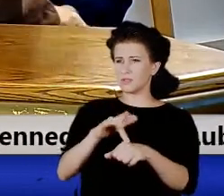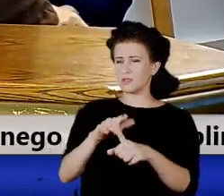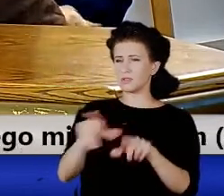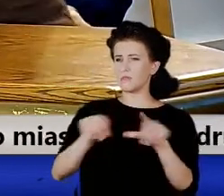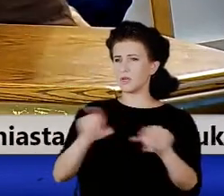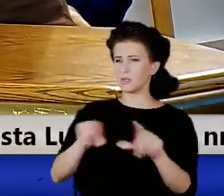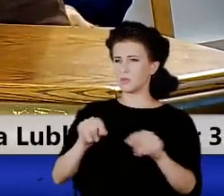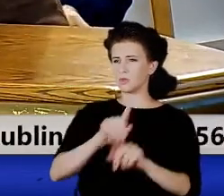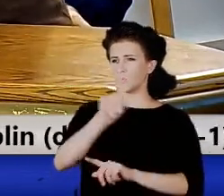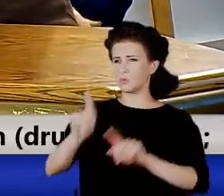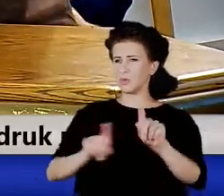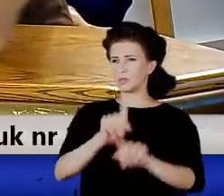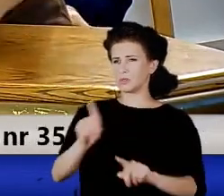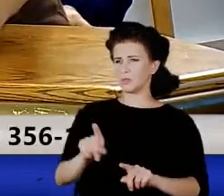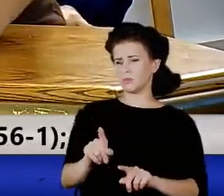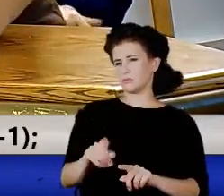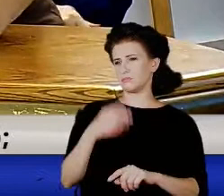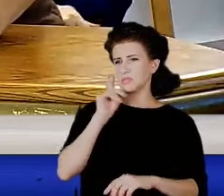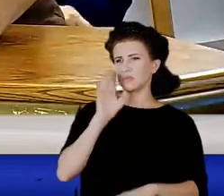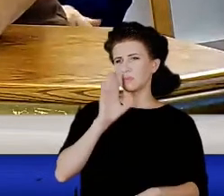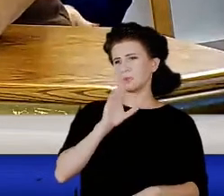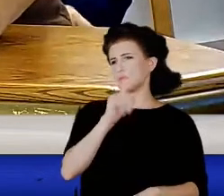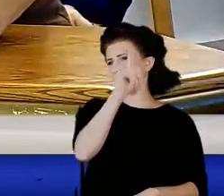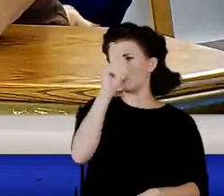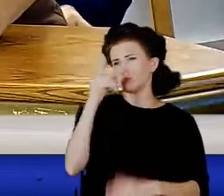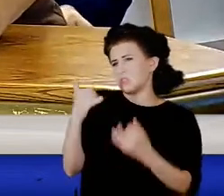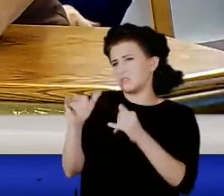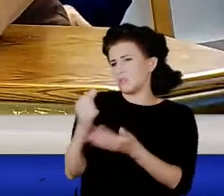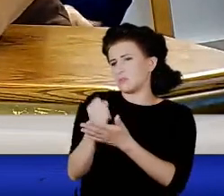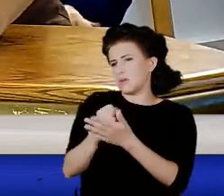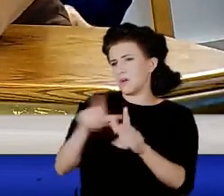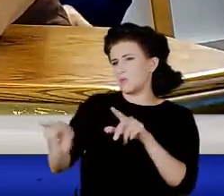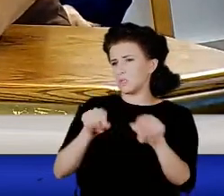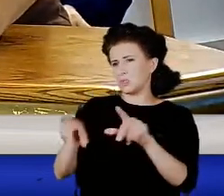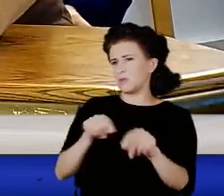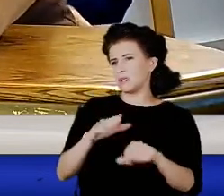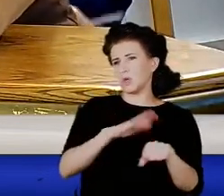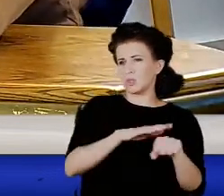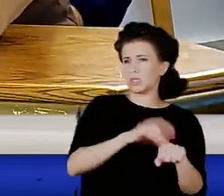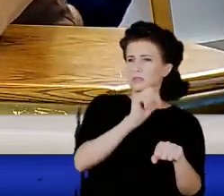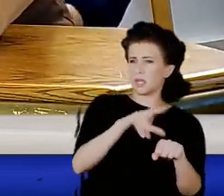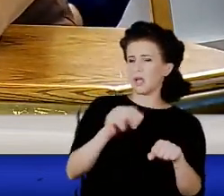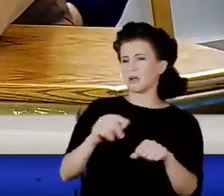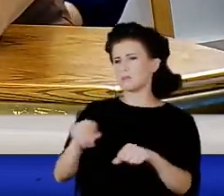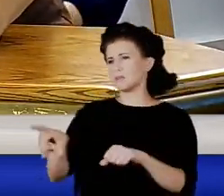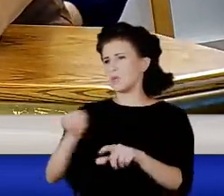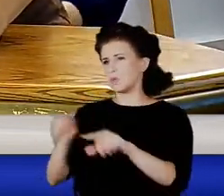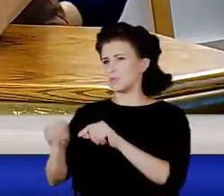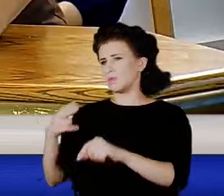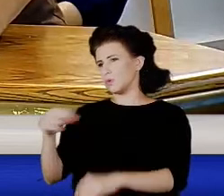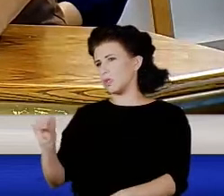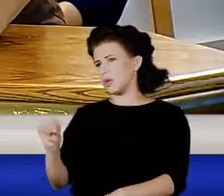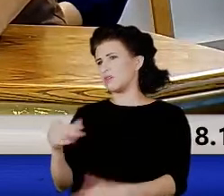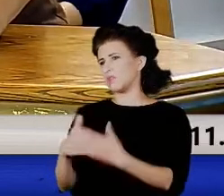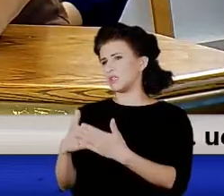tym, że ludzie no właśnie tak naprawdę dogłosowali za czymś innym, bo kolega był na tak, ale zagłosował na nie, bo chciałby mniej troszkę tych bloków.